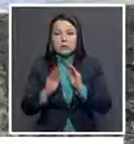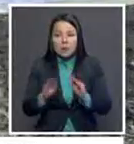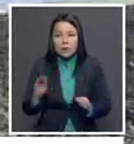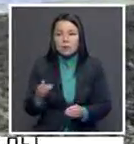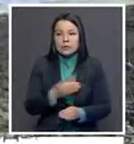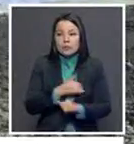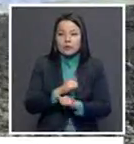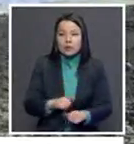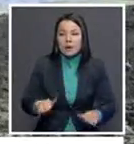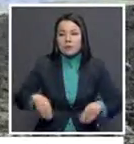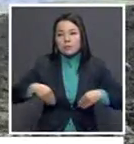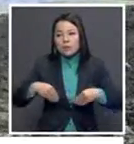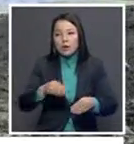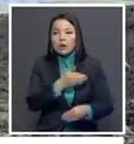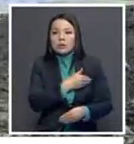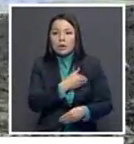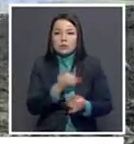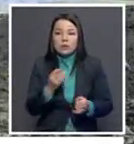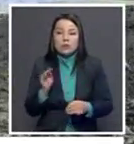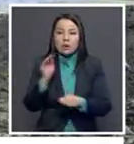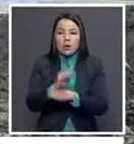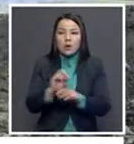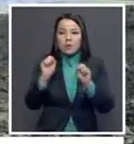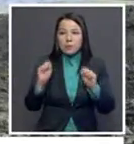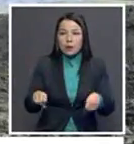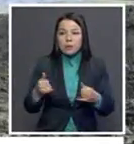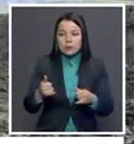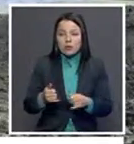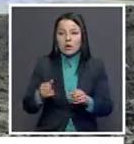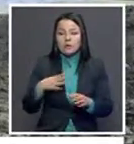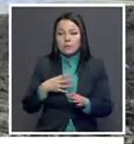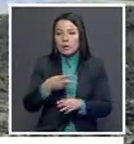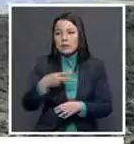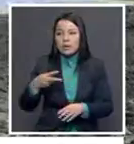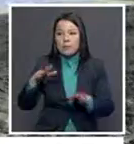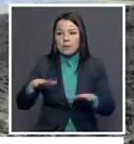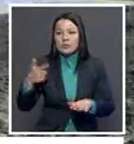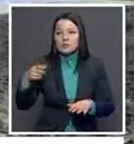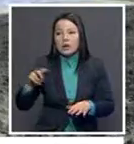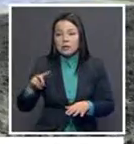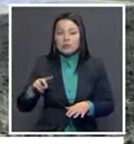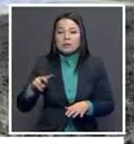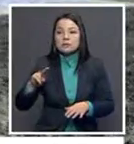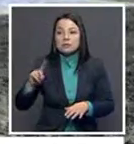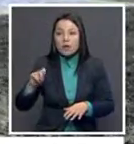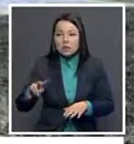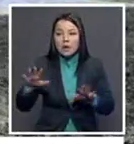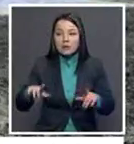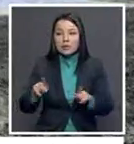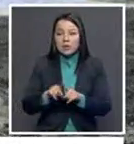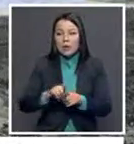мысалы 1-2 бөлме қосуға да мүмкіндік бар. Но жоғарғы мынау бөлмеден залдың үстінен тағы да бір бөлме